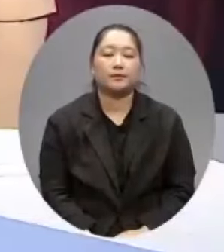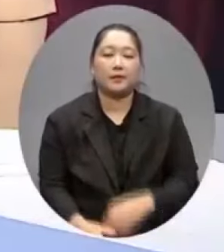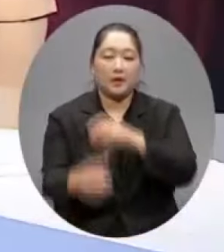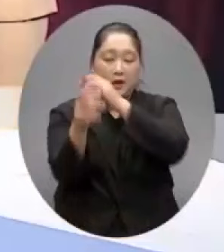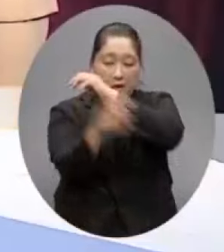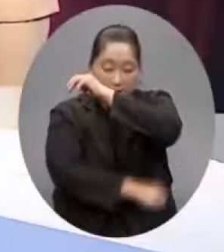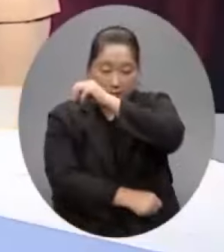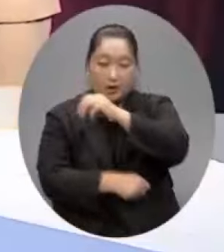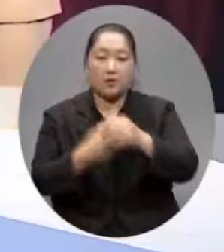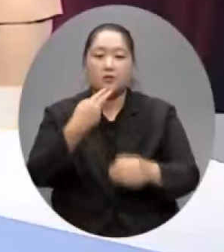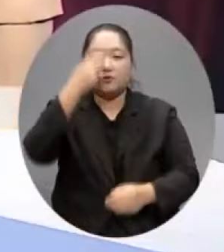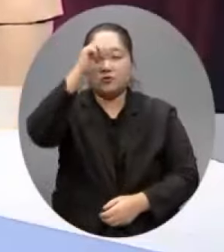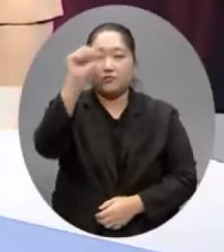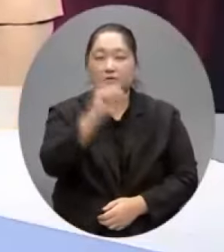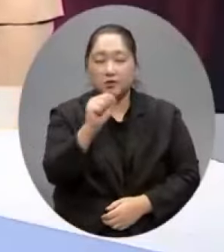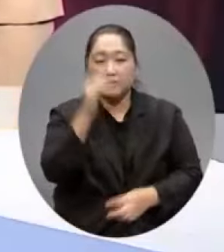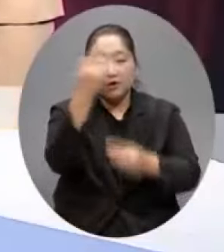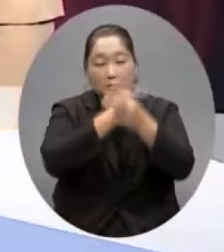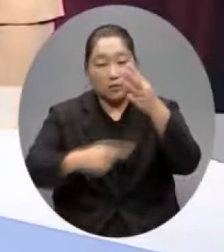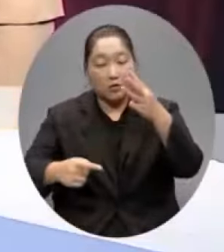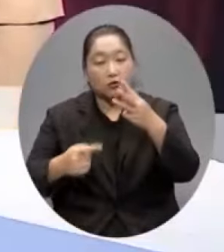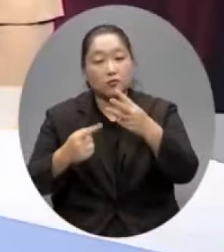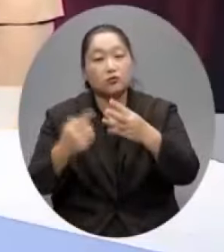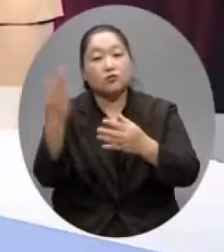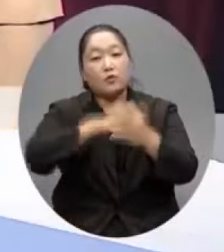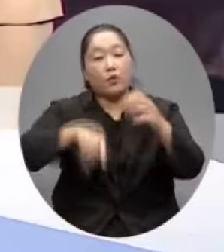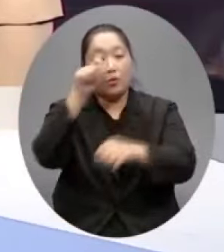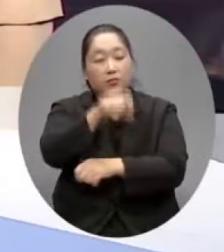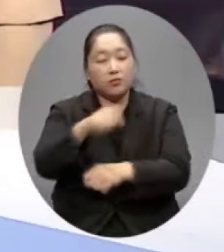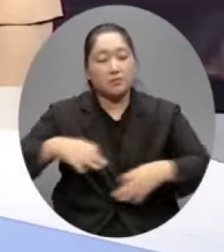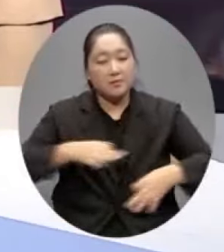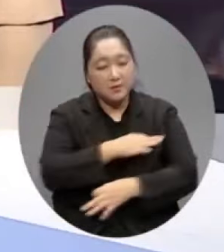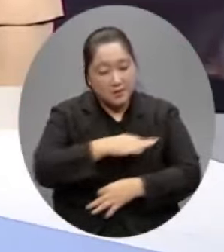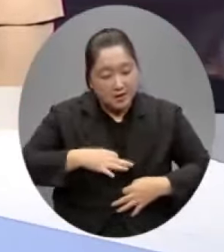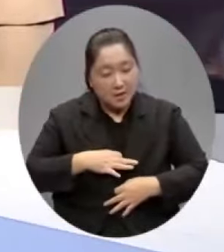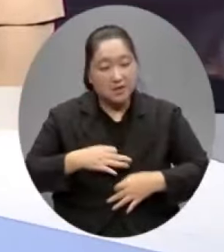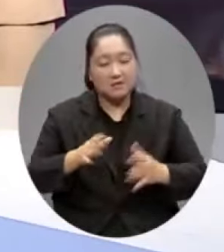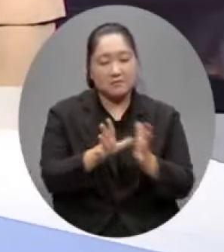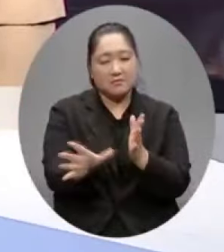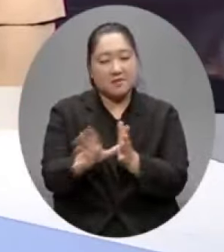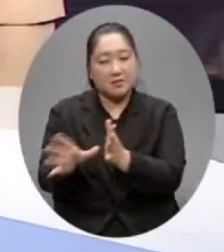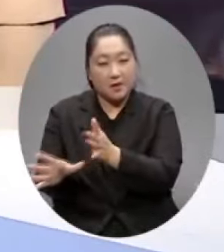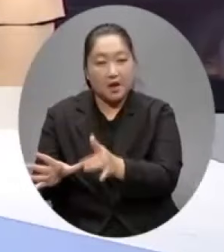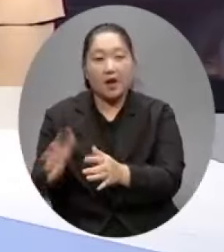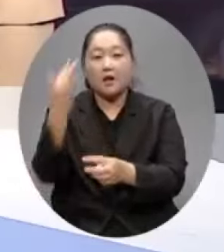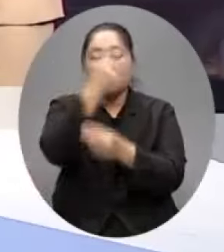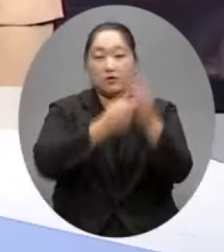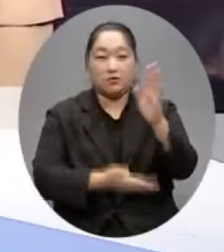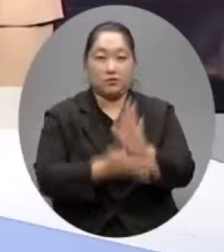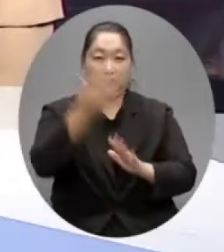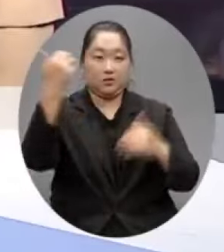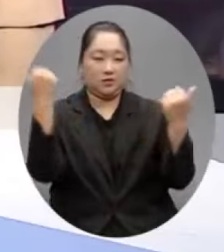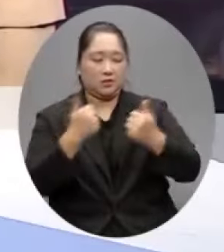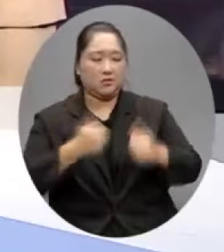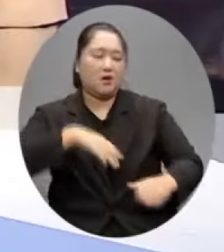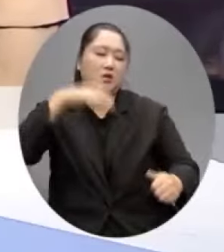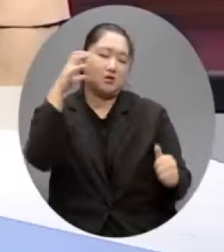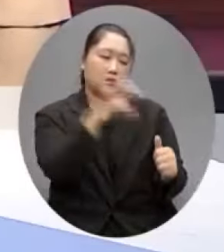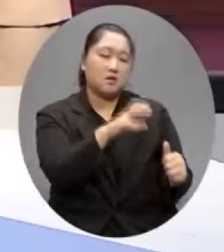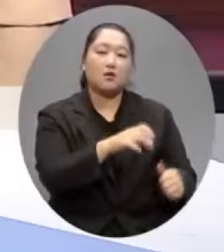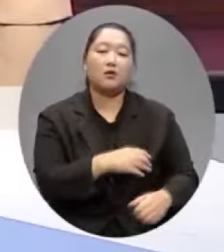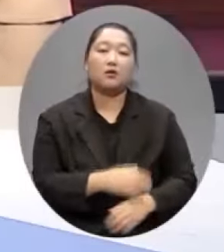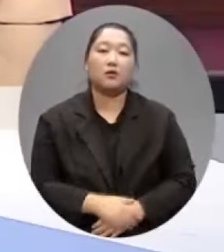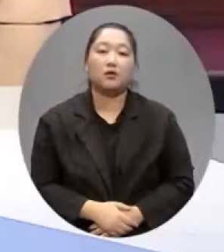횡령과 음주운전 등 청주시 공무원들의 잇단 비위와 기강회의를 두고 청주시의회에서 강한 질타가